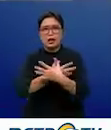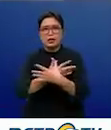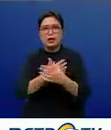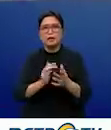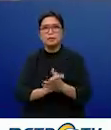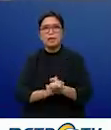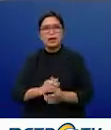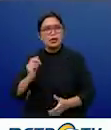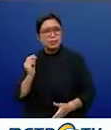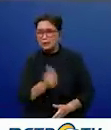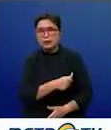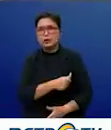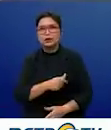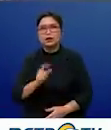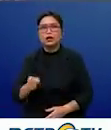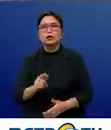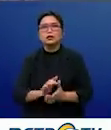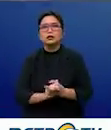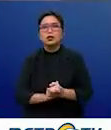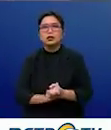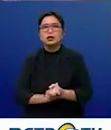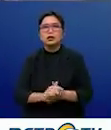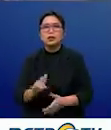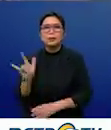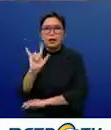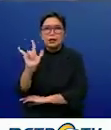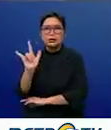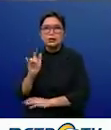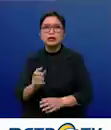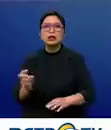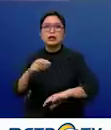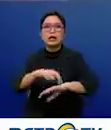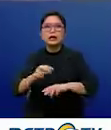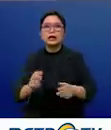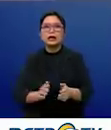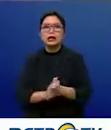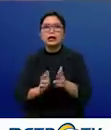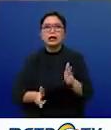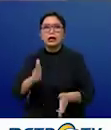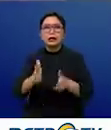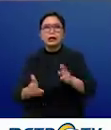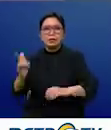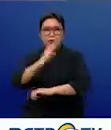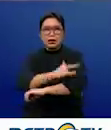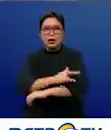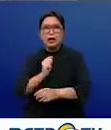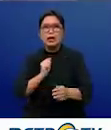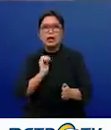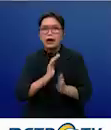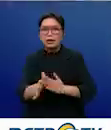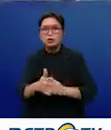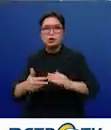Bekasi, naik kereta bandara terus lanjut MRT. Jadi lebih cepat, waktunya cuma setengah jam sih, nggak